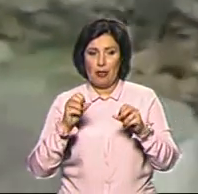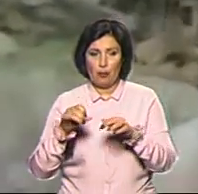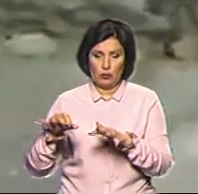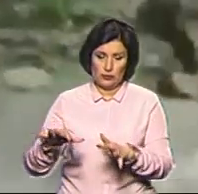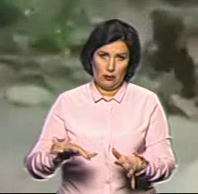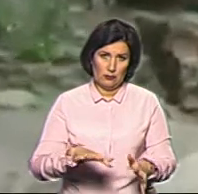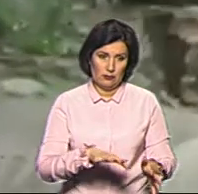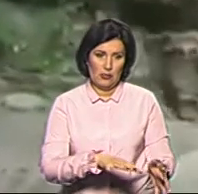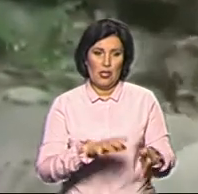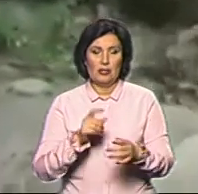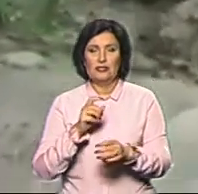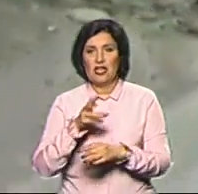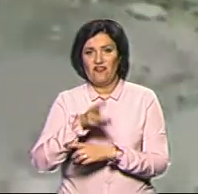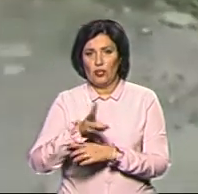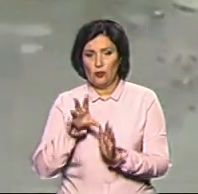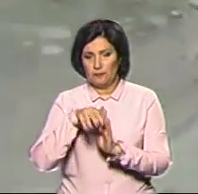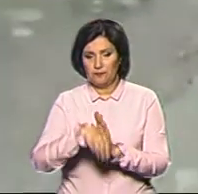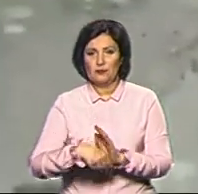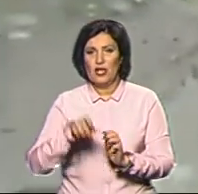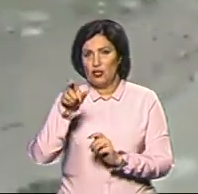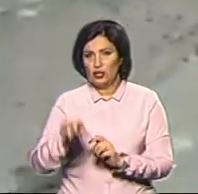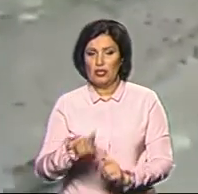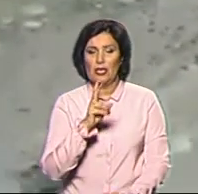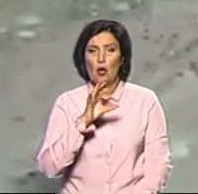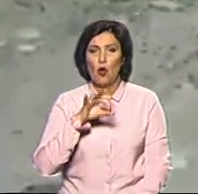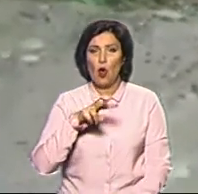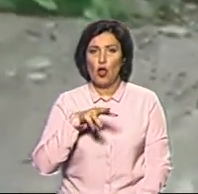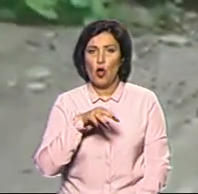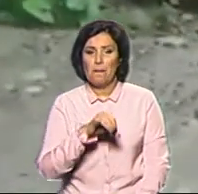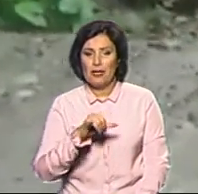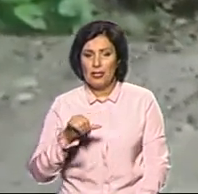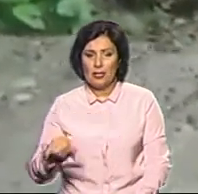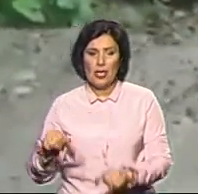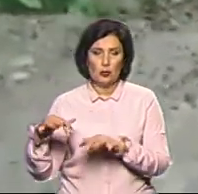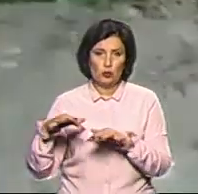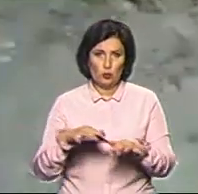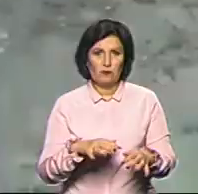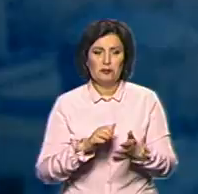Відео у Фейсбуці розмістила жителька Коломиї. Сув ґрунту спричинили тривалі дощі.